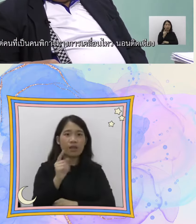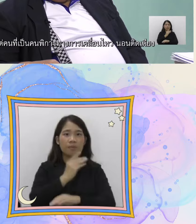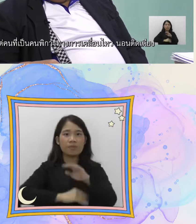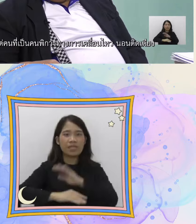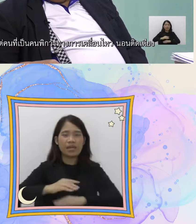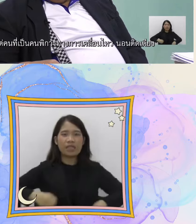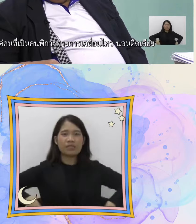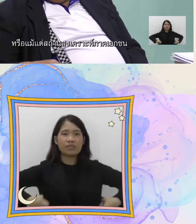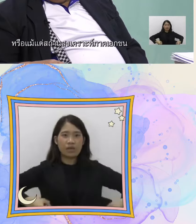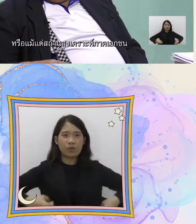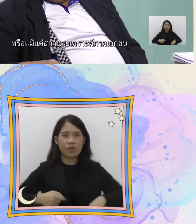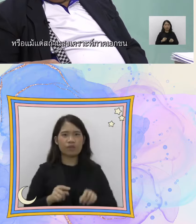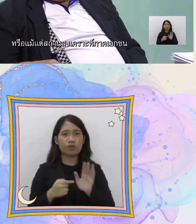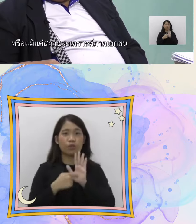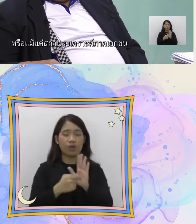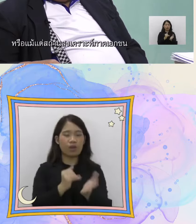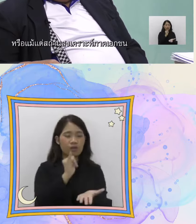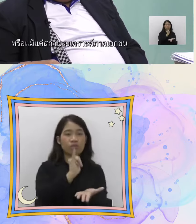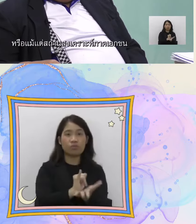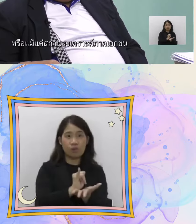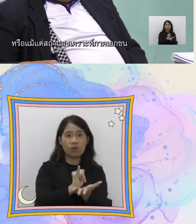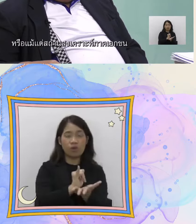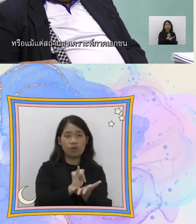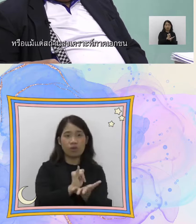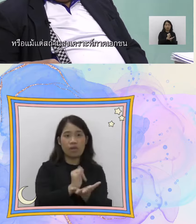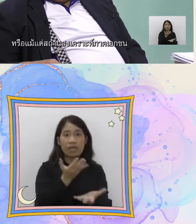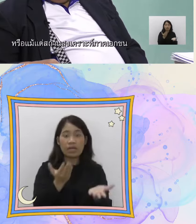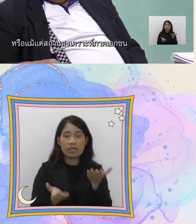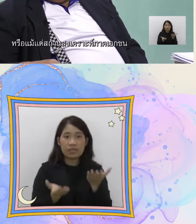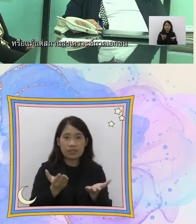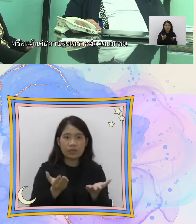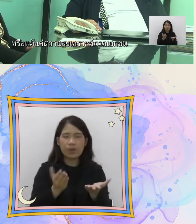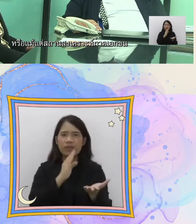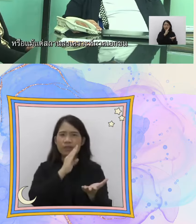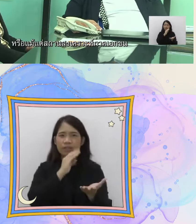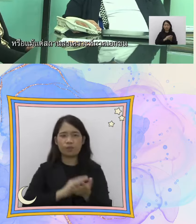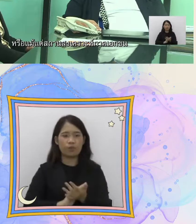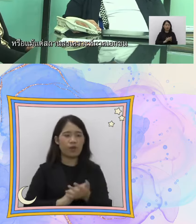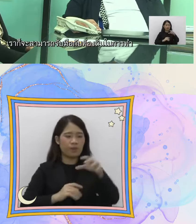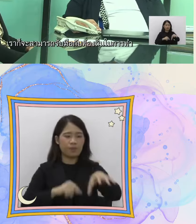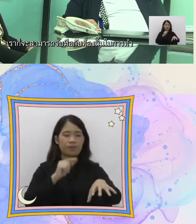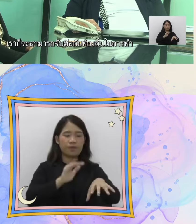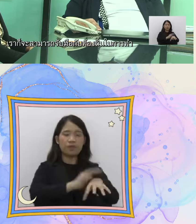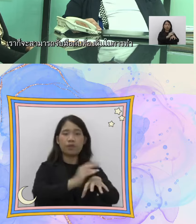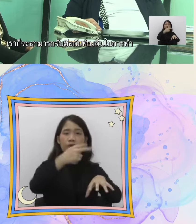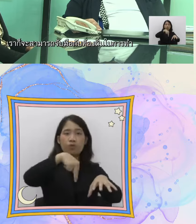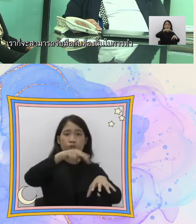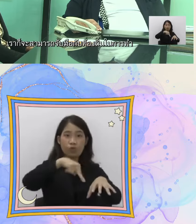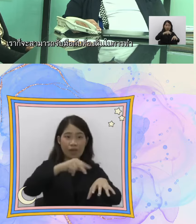ท